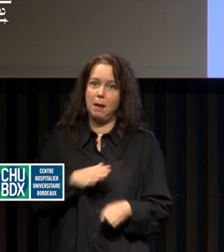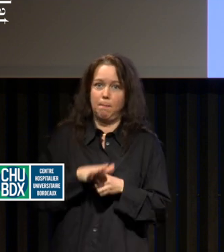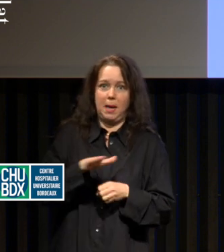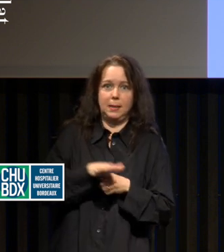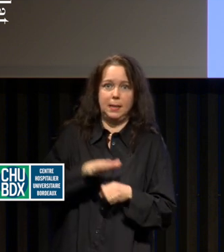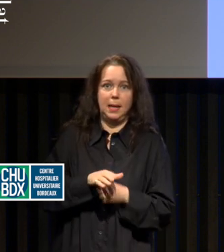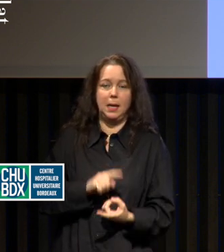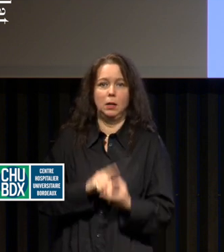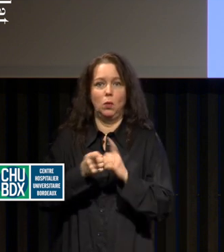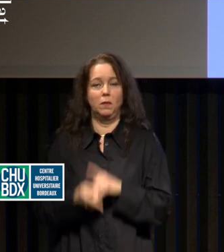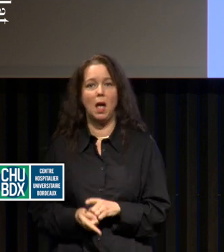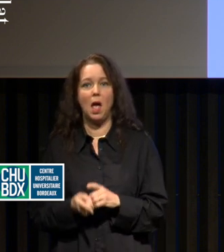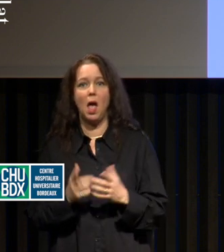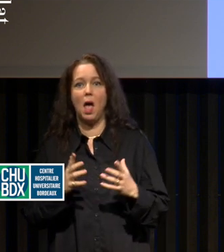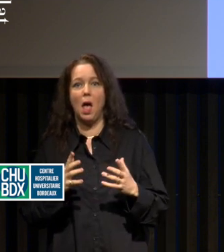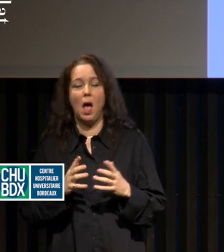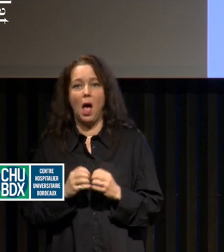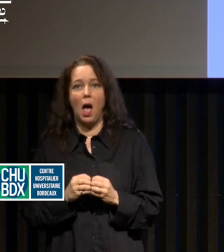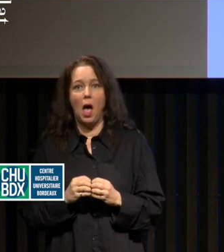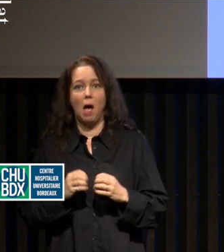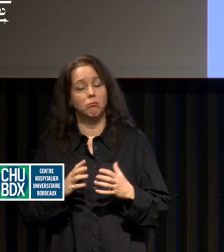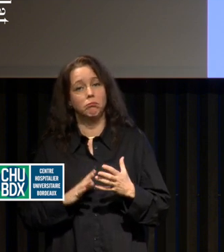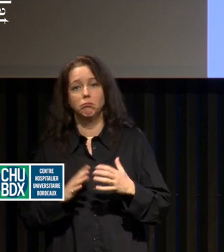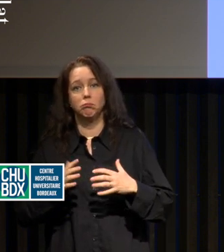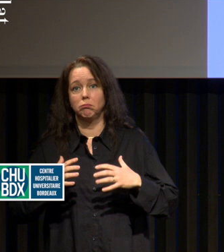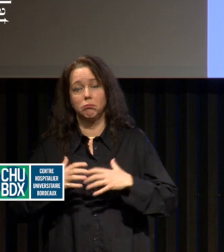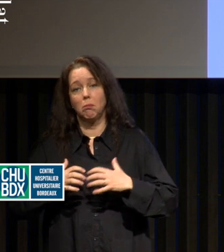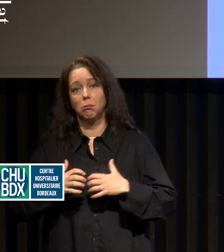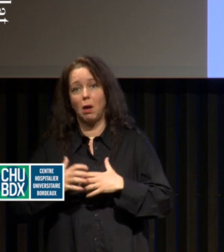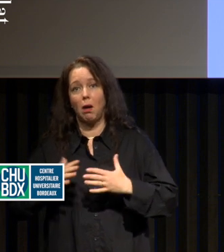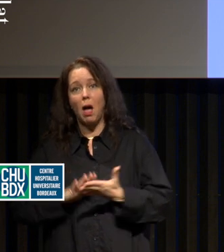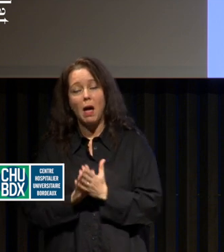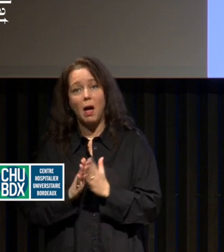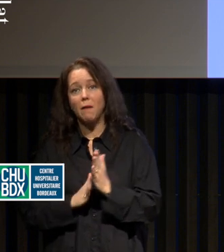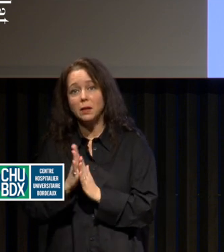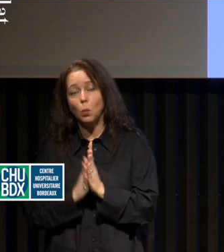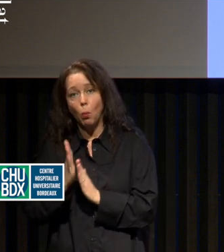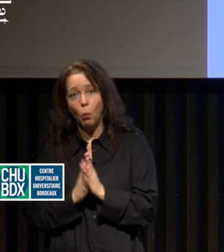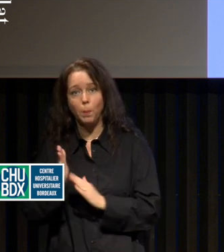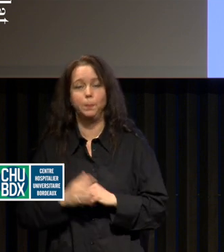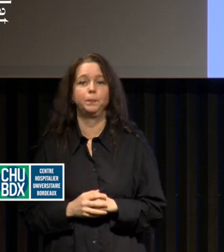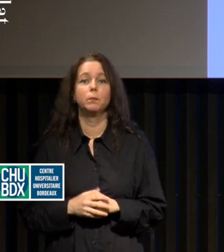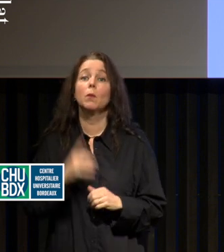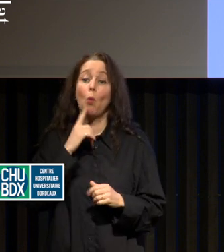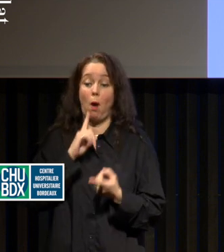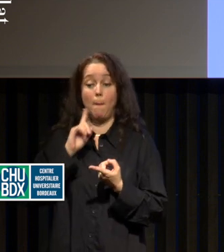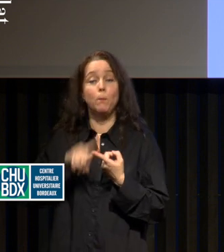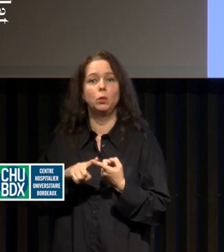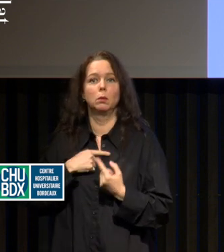infections, puisque ce système est là aussi pour nous défendre vis-à-vis des agents pathogènes du monde extérieur.